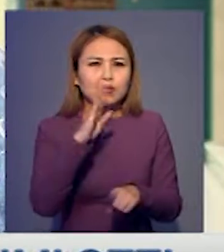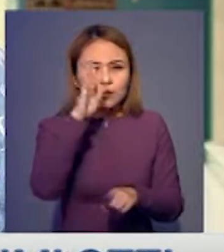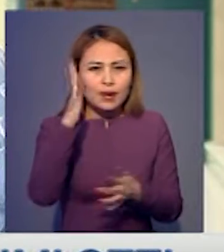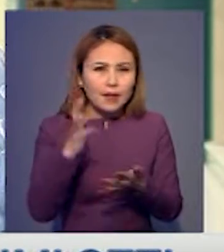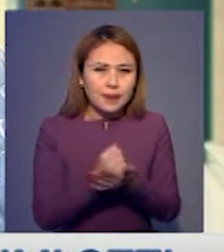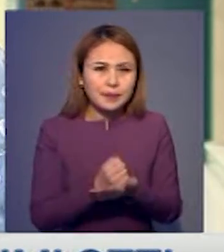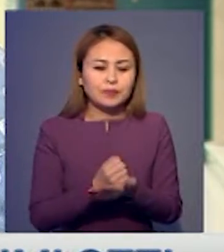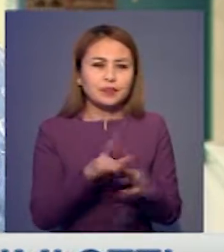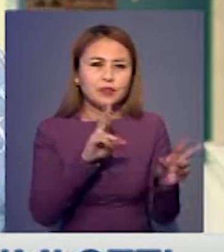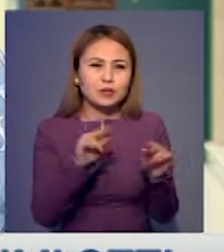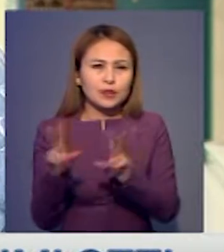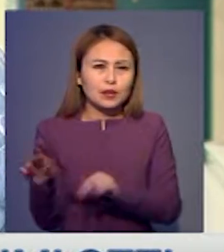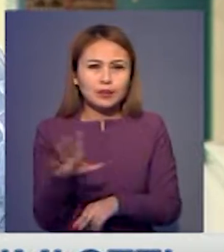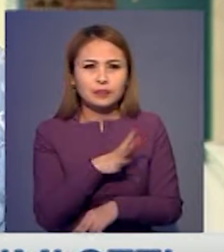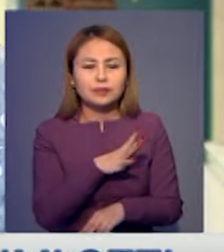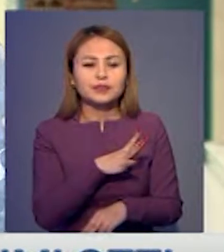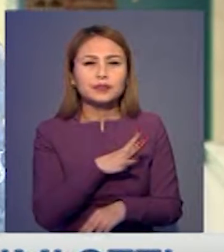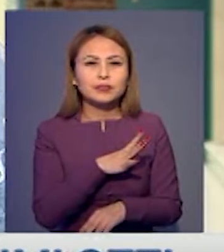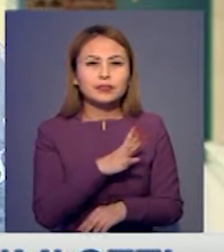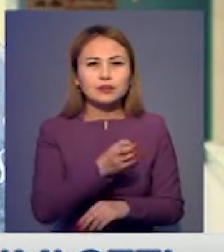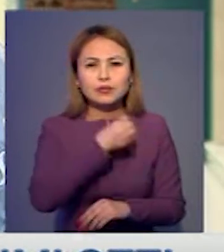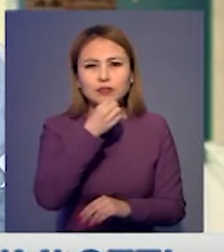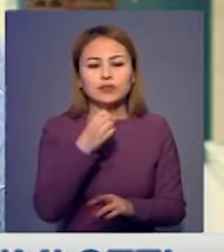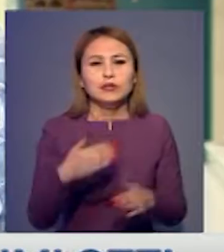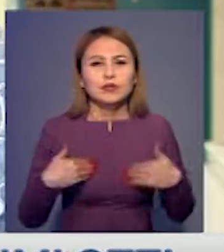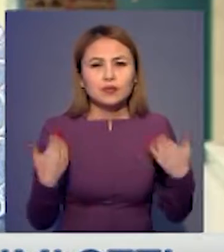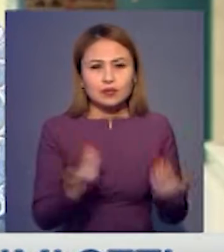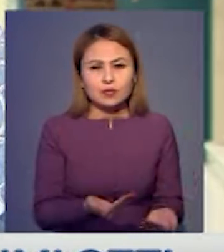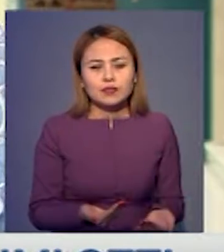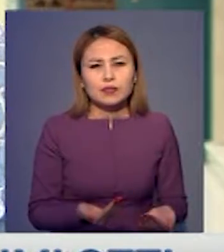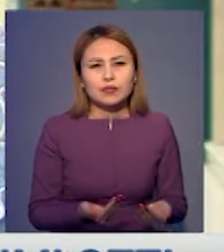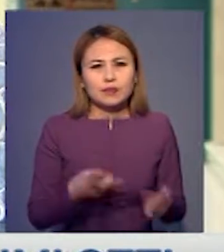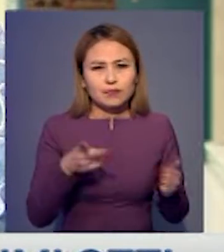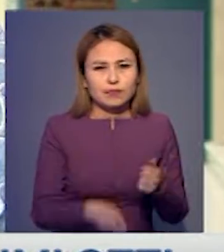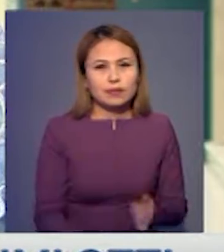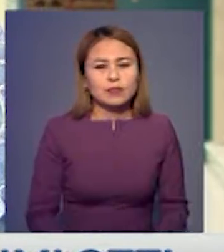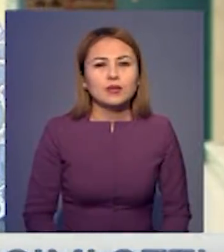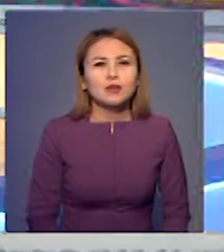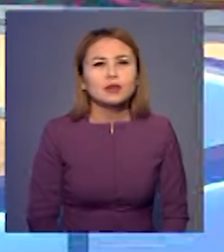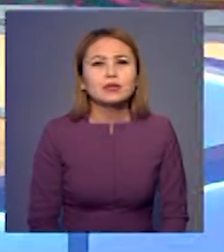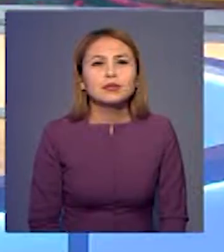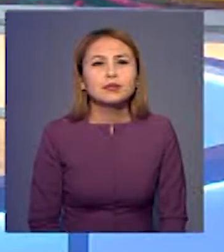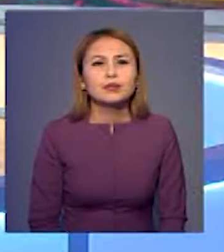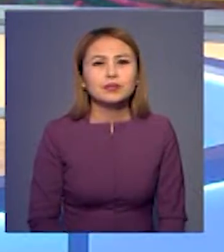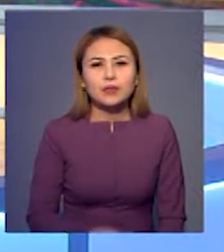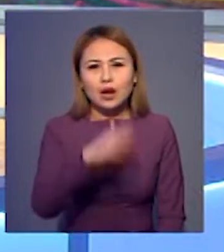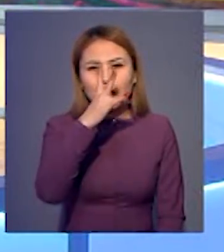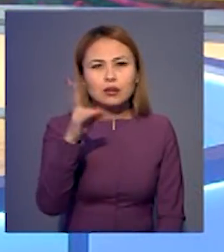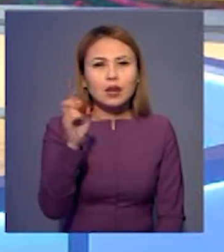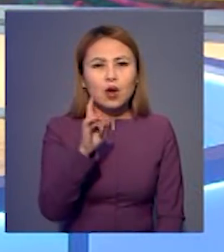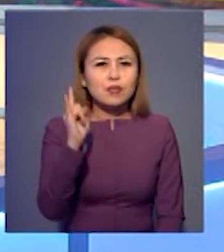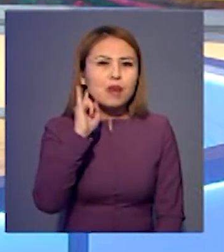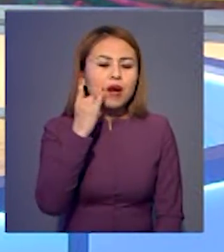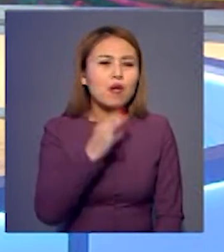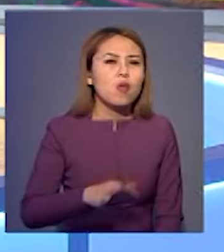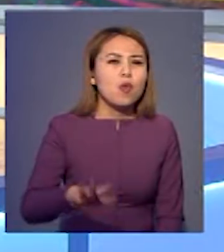тапсын, бақытты болсын, елдің үлкен азаматы болсын тілекпен тұсауы кесіледі. Әз Наурызды